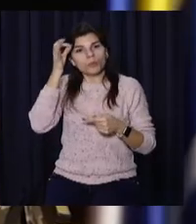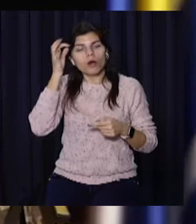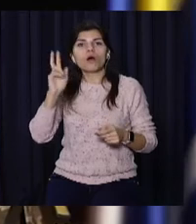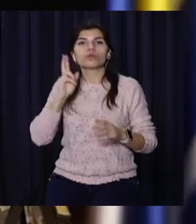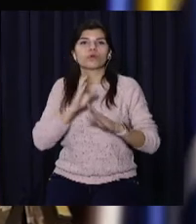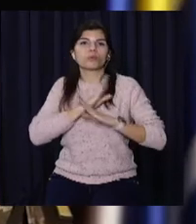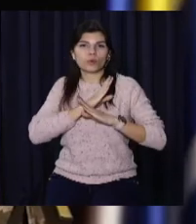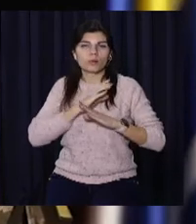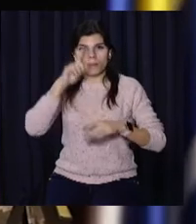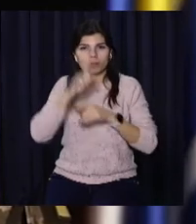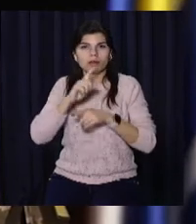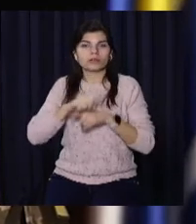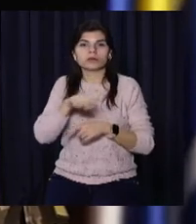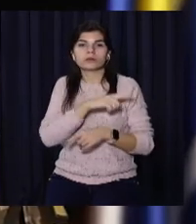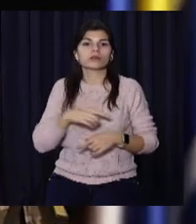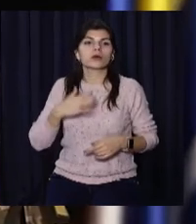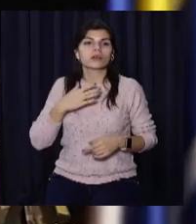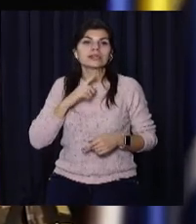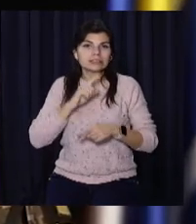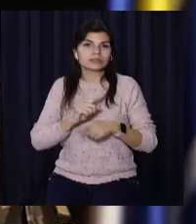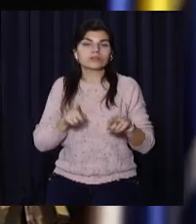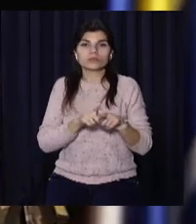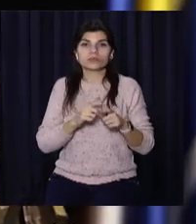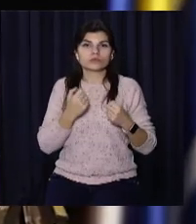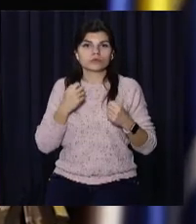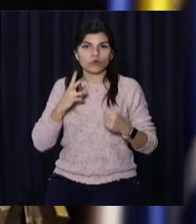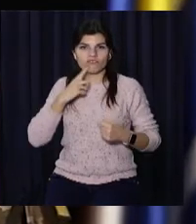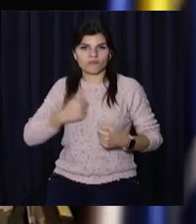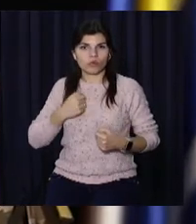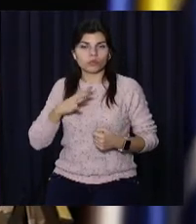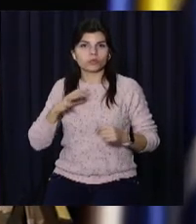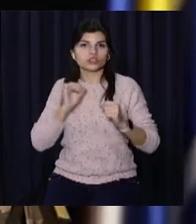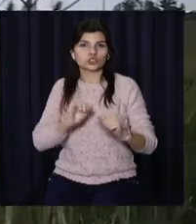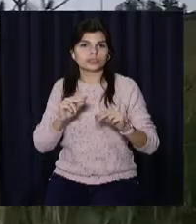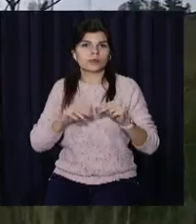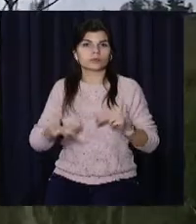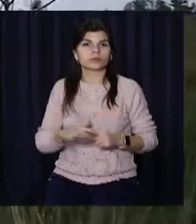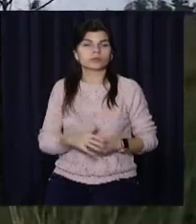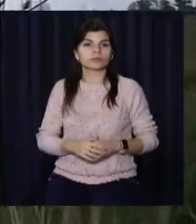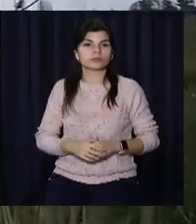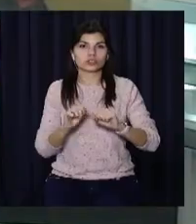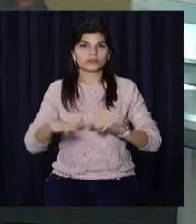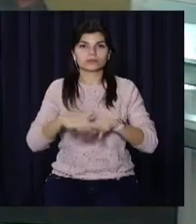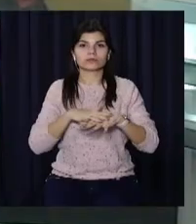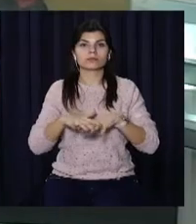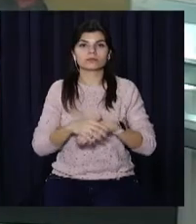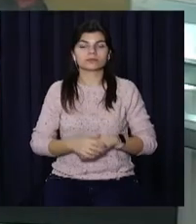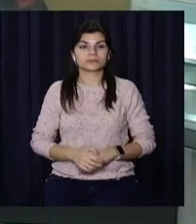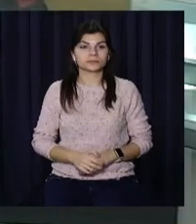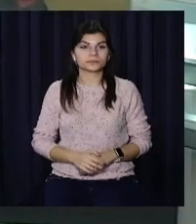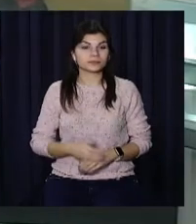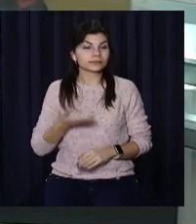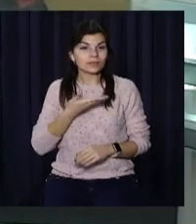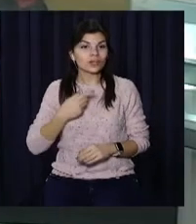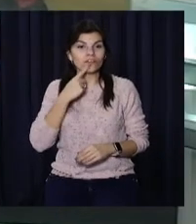будемо вічно пам'ятати загиблих побратимів і посестер. Наш обов'язок – продовжувати боротьбу за себе і за них. Наші